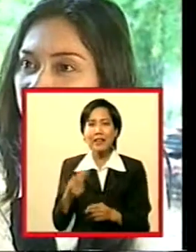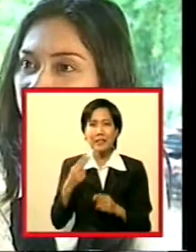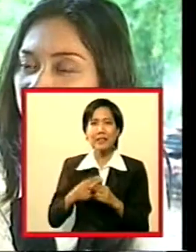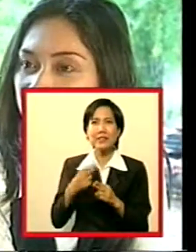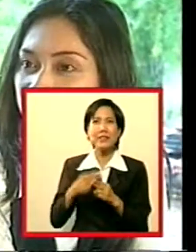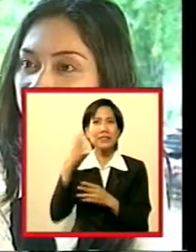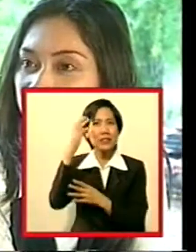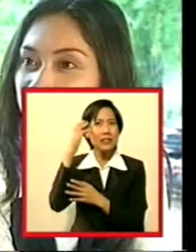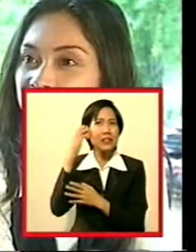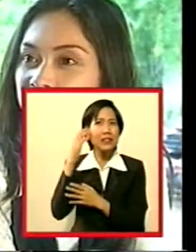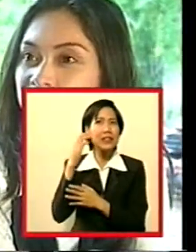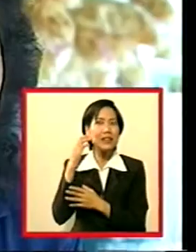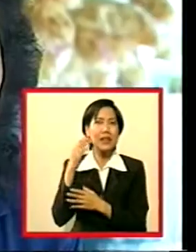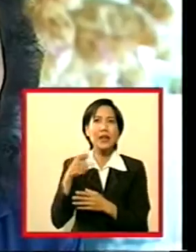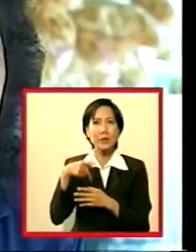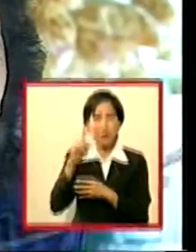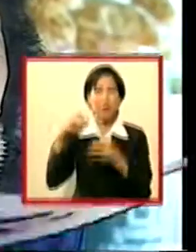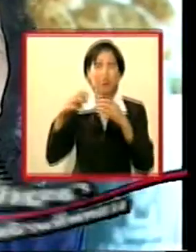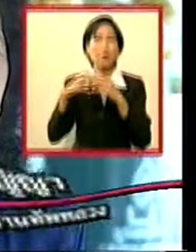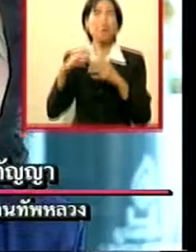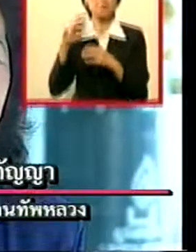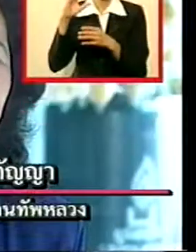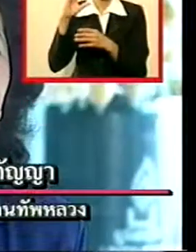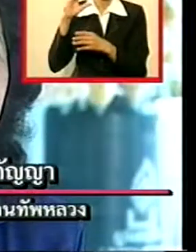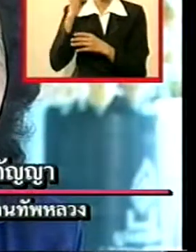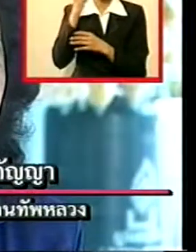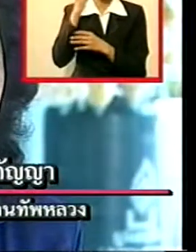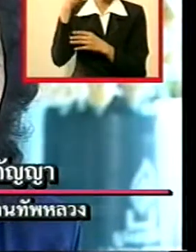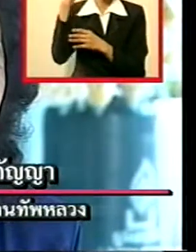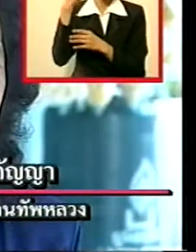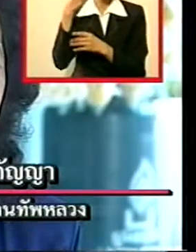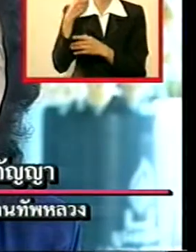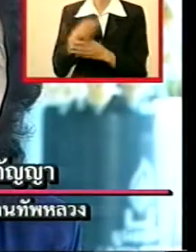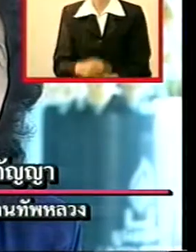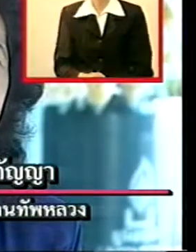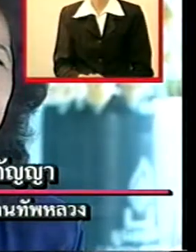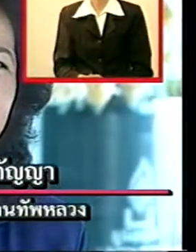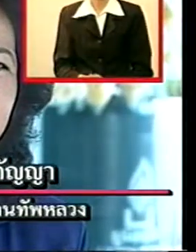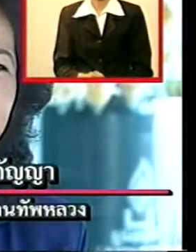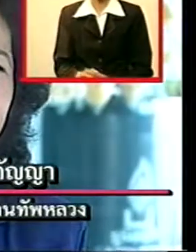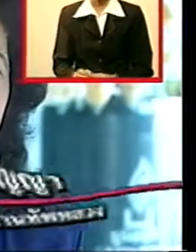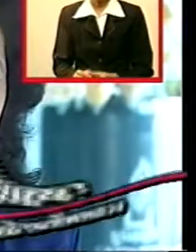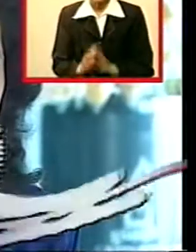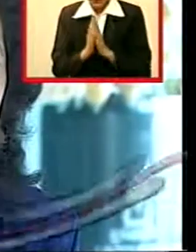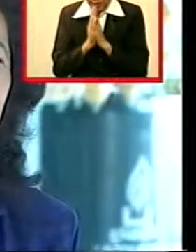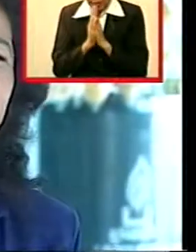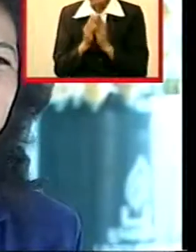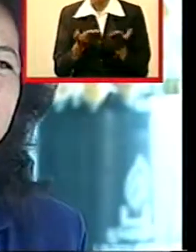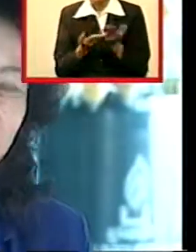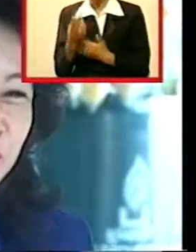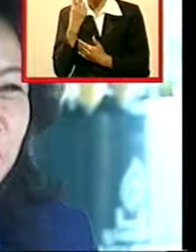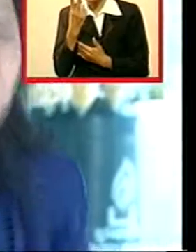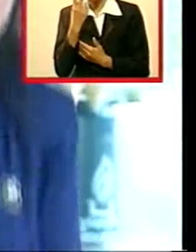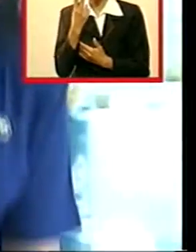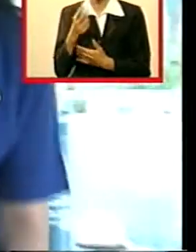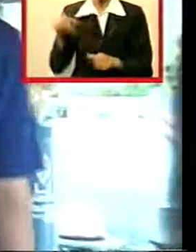ก็ชื่อวันเพ็ญสะกัญญาครับ เป็นประธานของกลุ่มแม่บ้านทับหลวงนี่แหละค่ะ พี่วันเพ็ญนะคะ ค่ะแล้วขอเชิญ